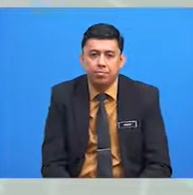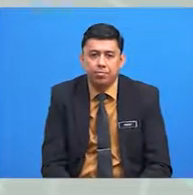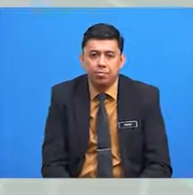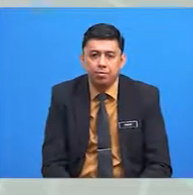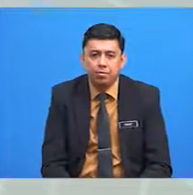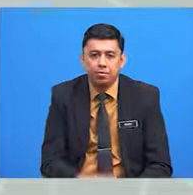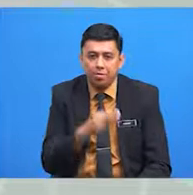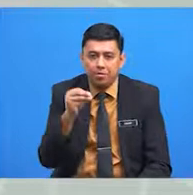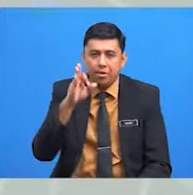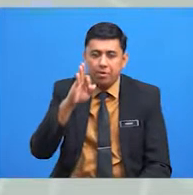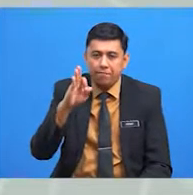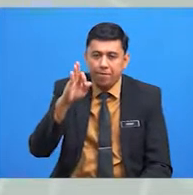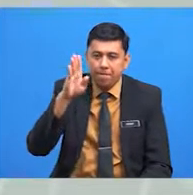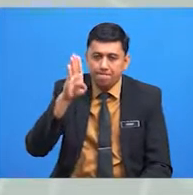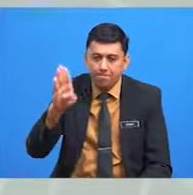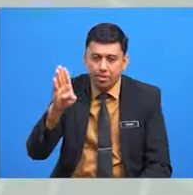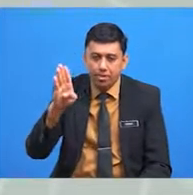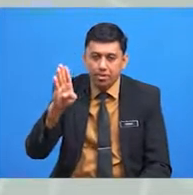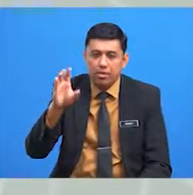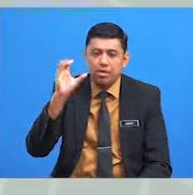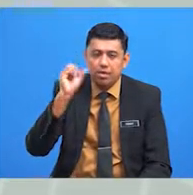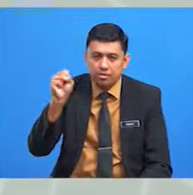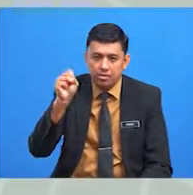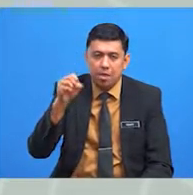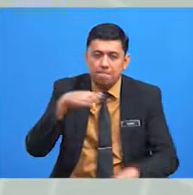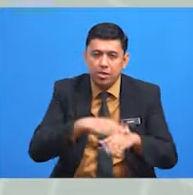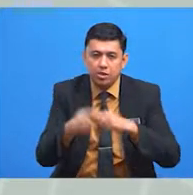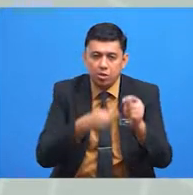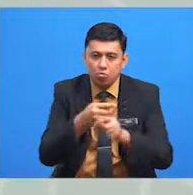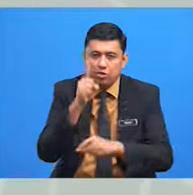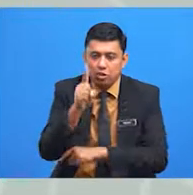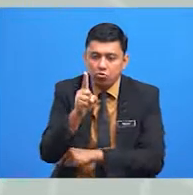Foreign Bible Society pada tahun